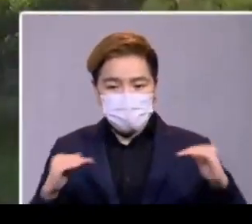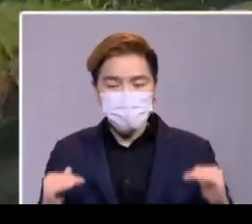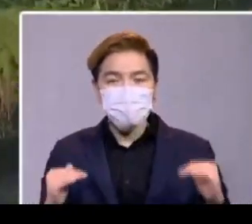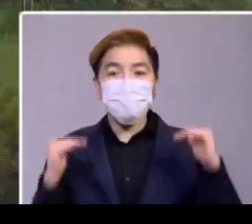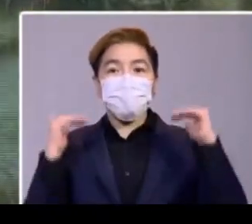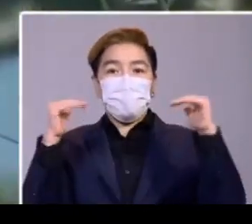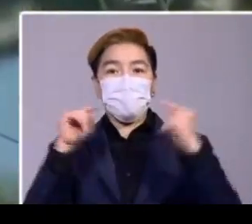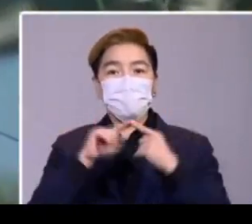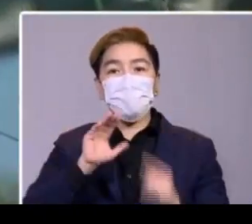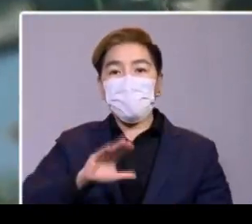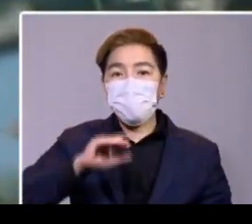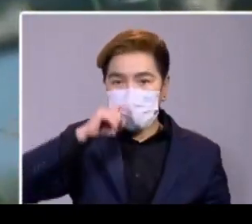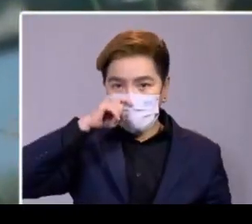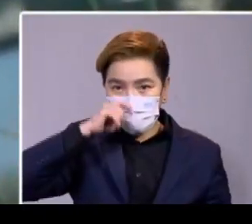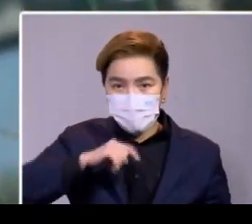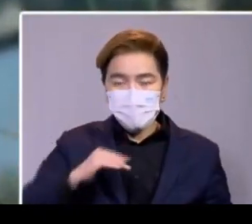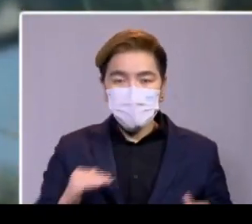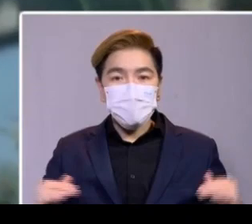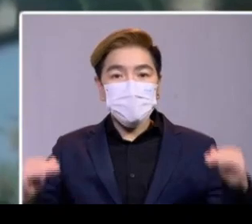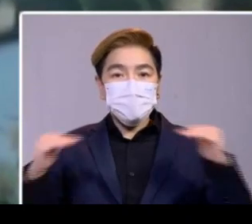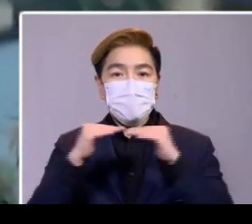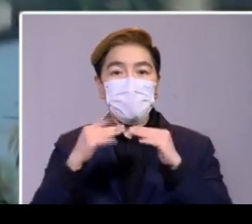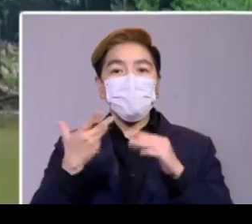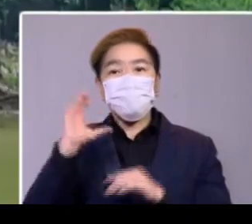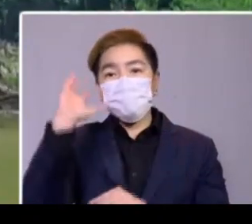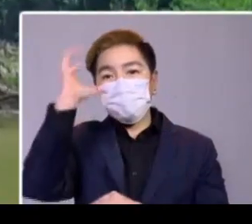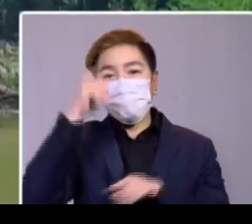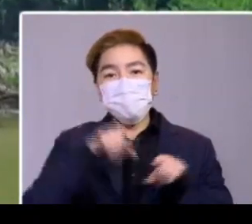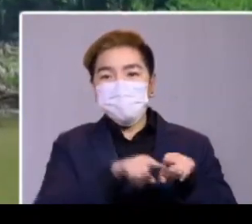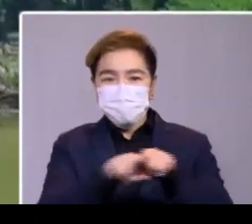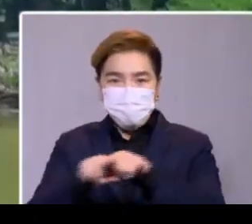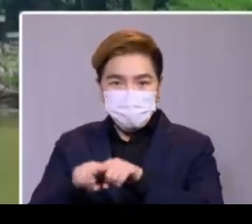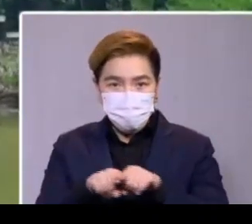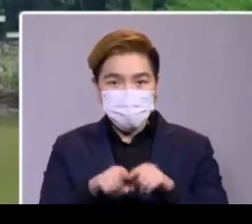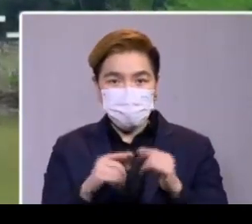รือนกระจกของประเทศให้เทียบเท่ามาตรฐานสากลค่ะ